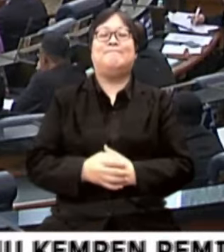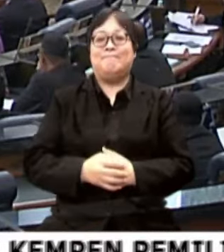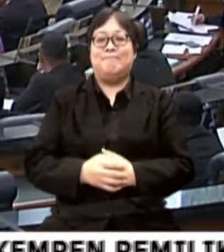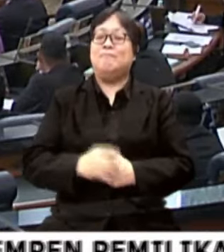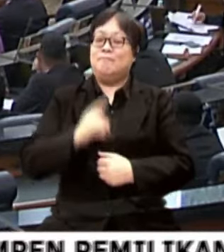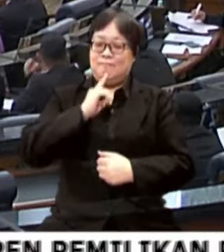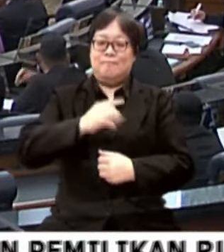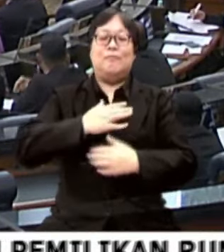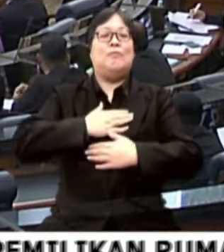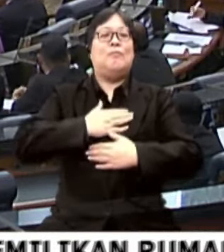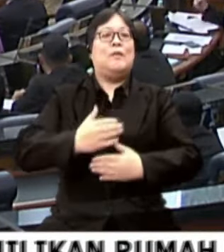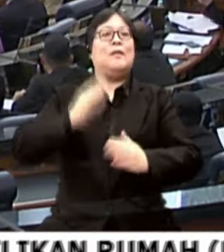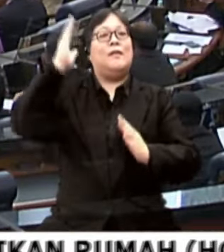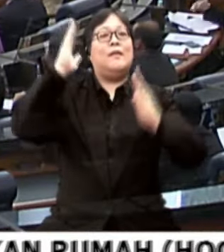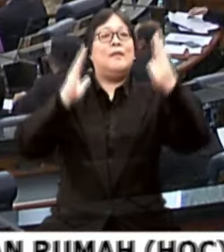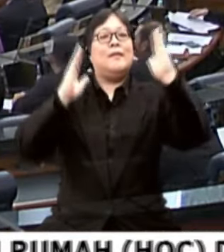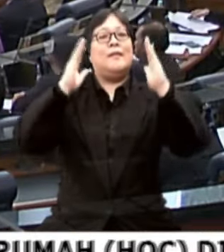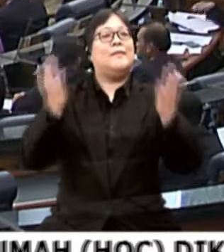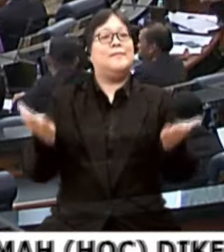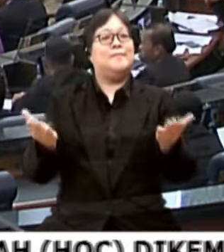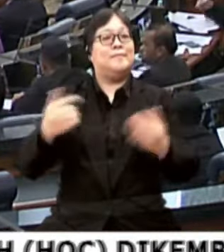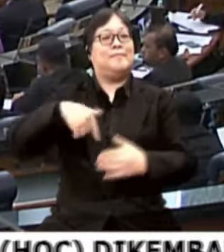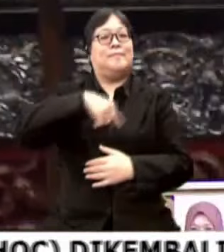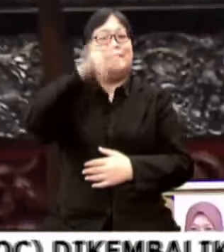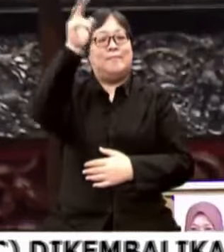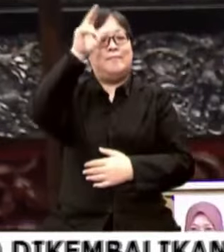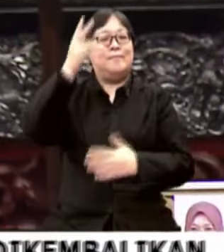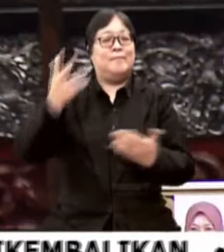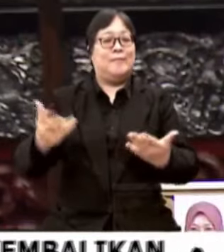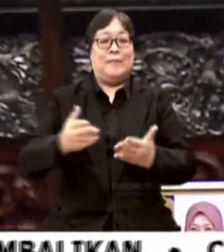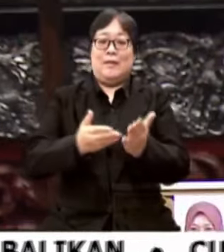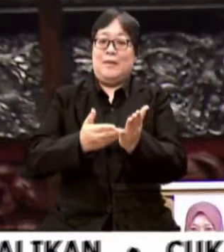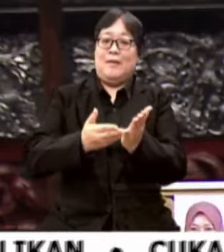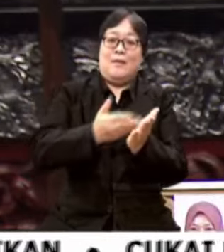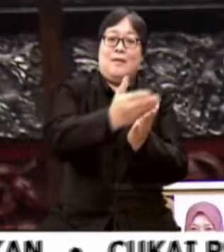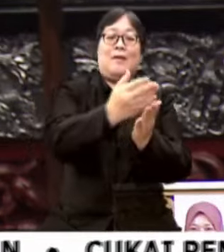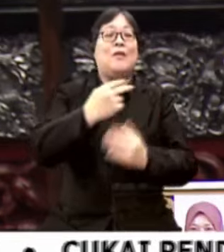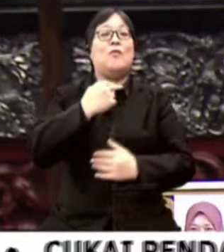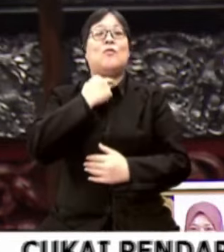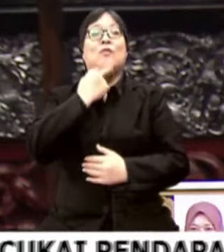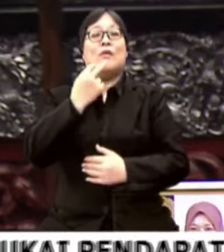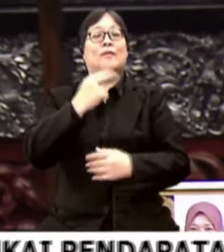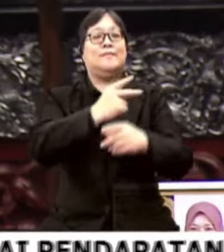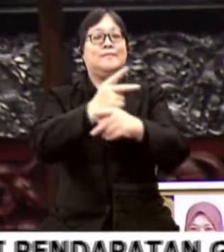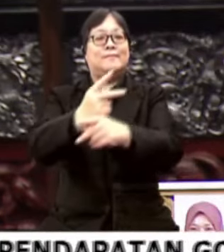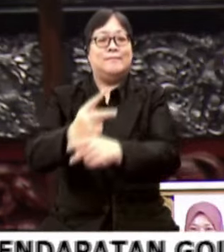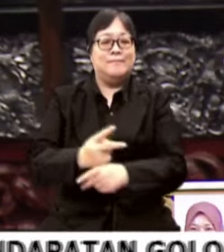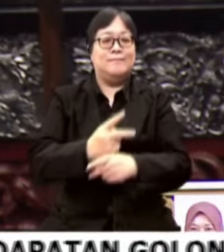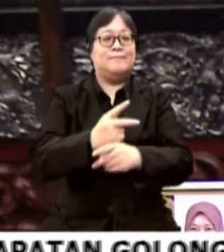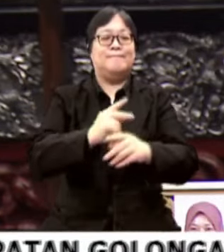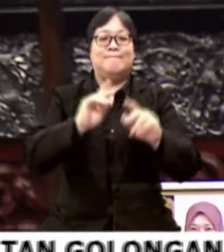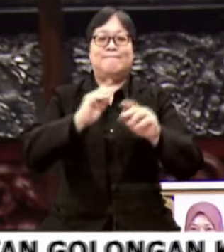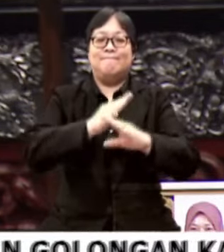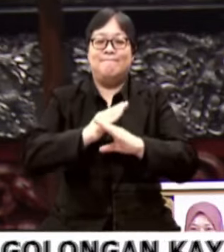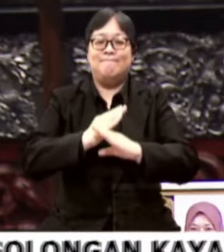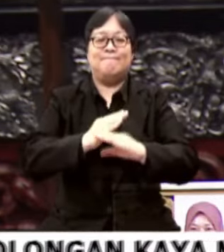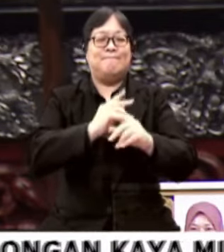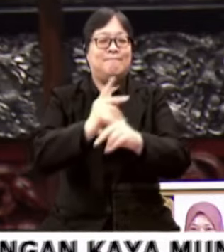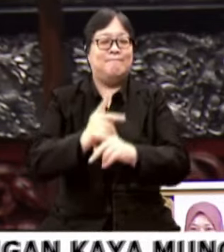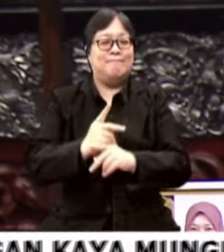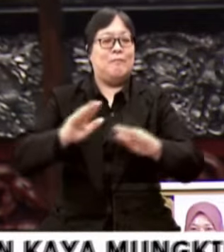kerajaan adalah untuk memastikan bahwa bersuara itu dijamin di kekalkan dan diperkokoh